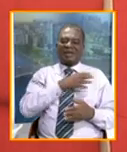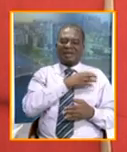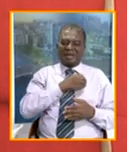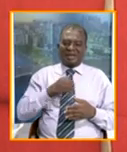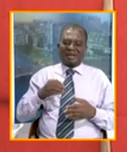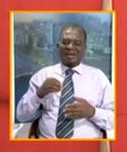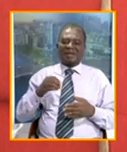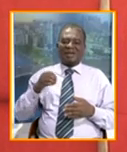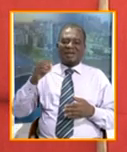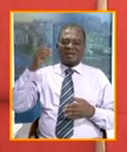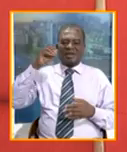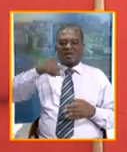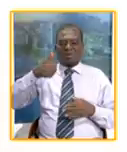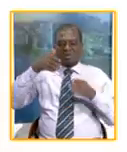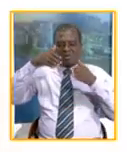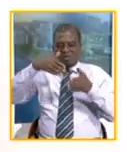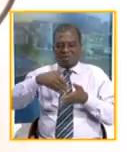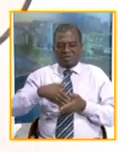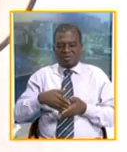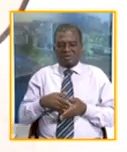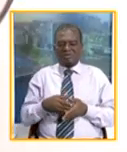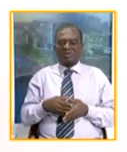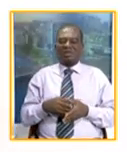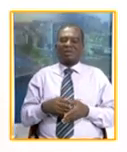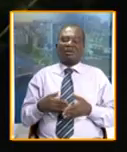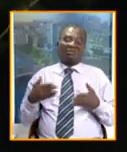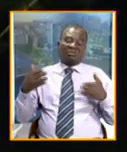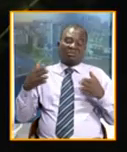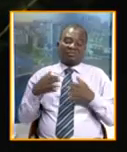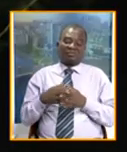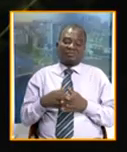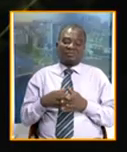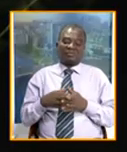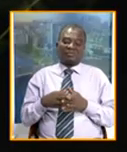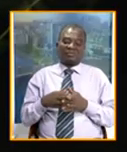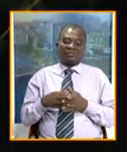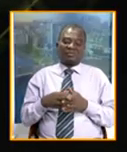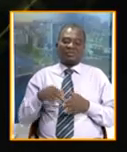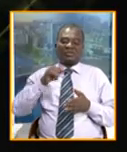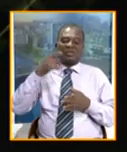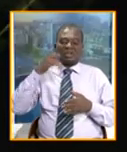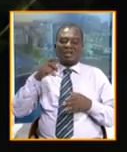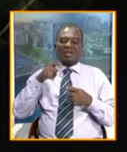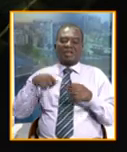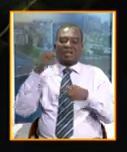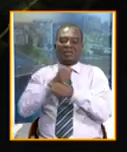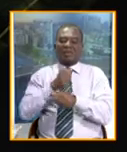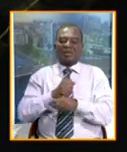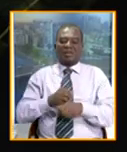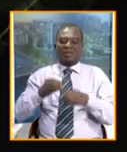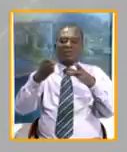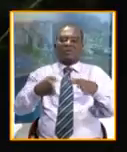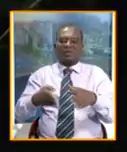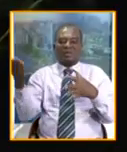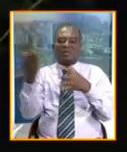Tortilla, Blaise Koulibaly, déplorent le départ brusque d'un modèle. Le 12 février, j'étais à Abidjan, je lui ai déposé un